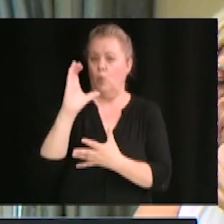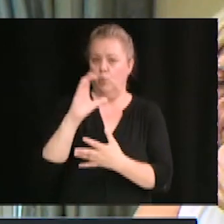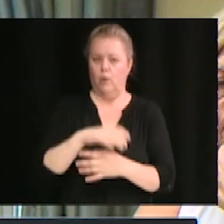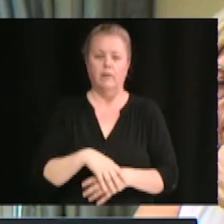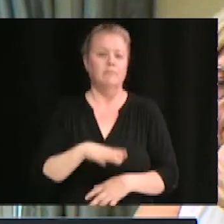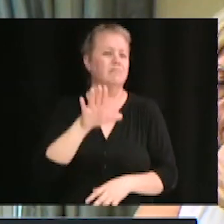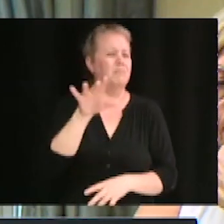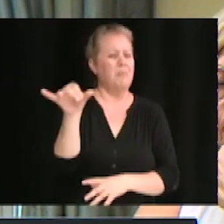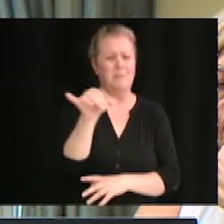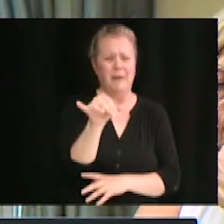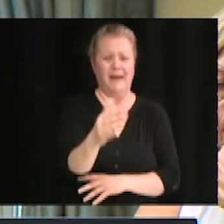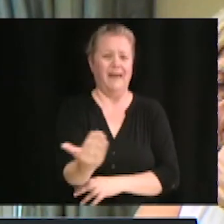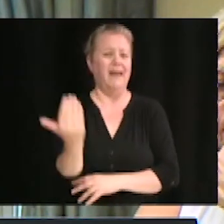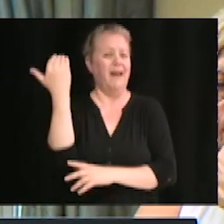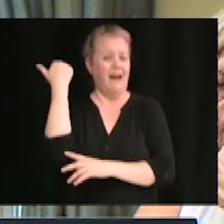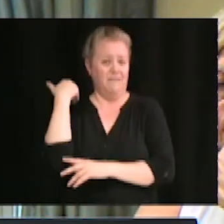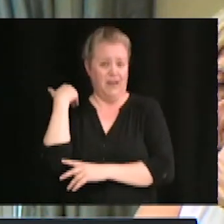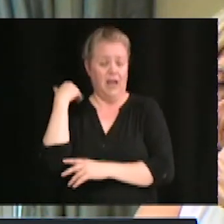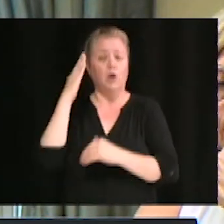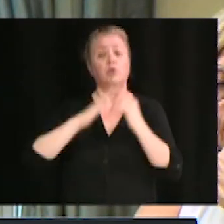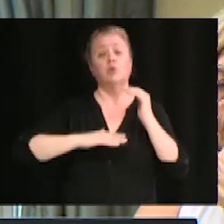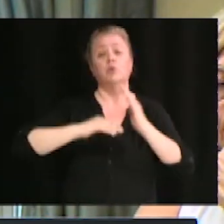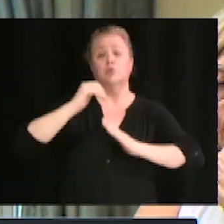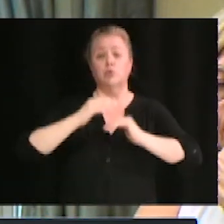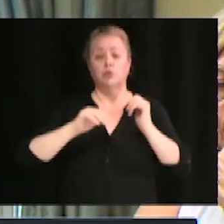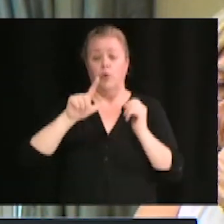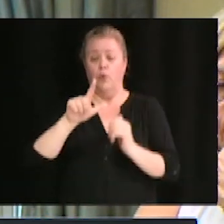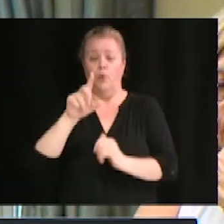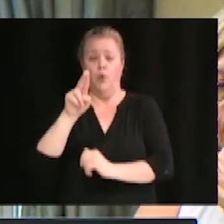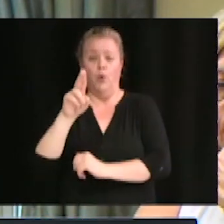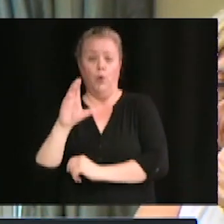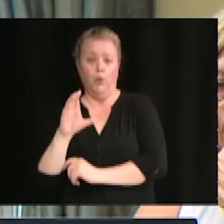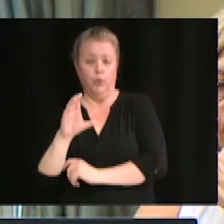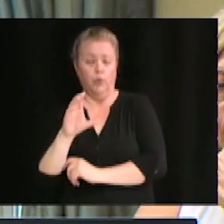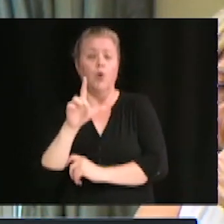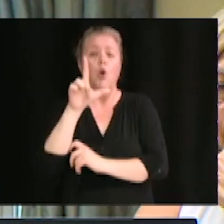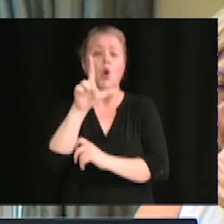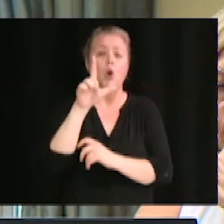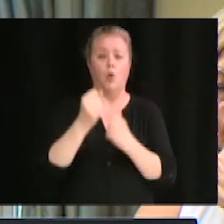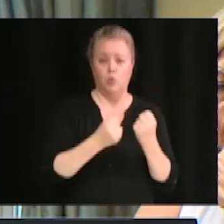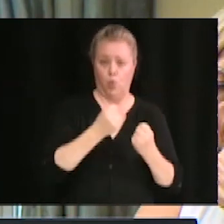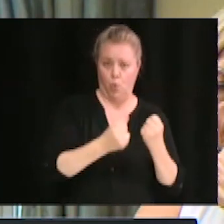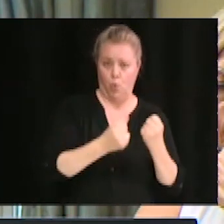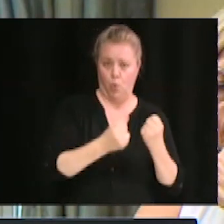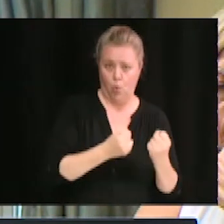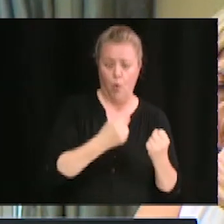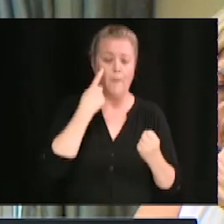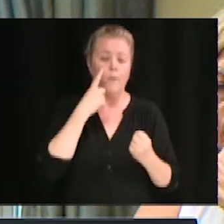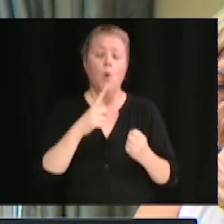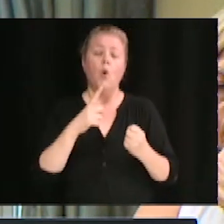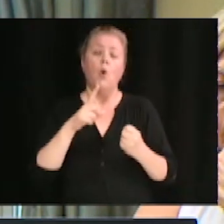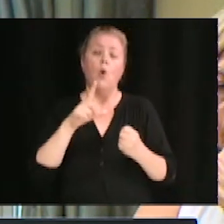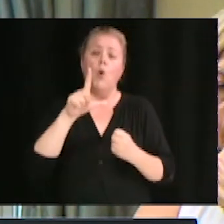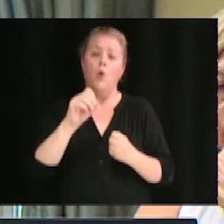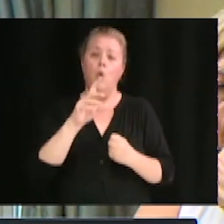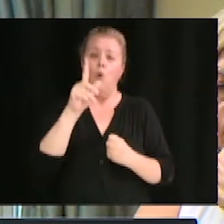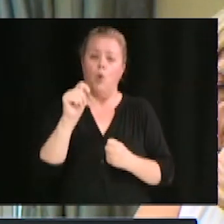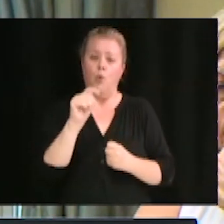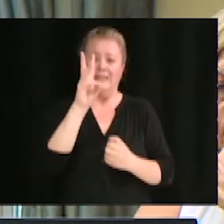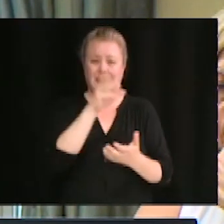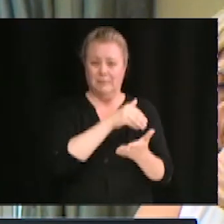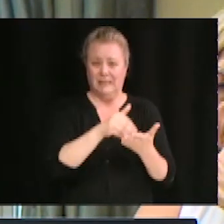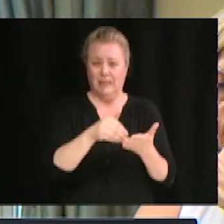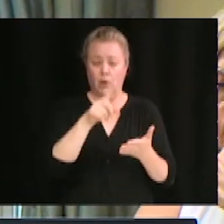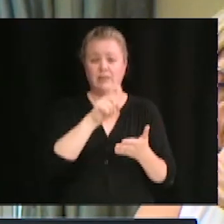dossier précédent. Dans ce cas-là,'est avec les constructions Luc Lecour pour les lots numéro 6,155,069 et 6